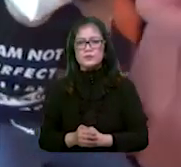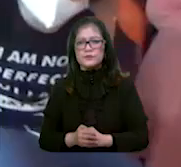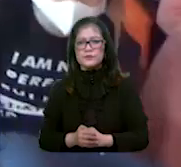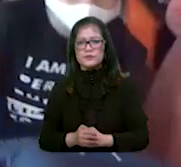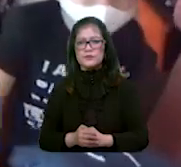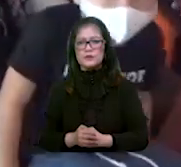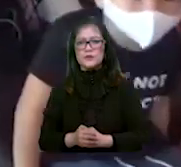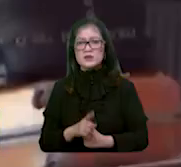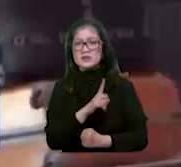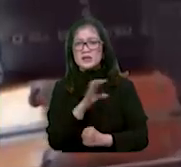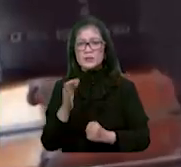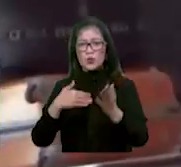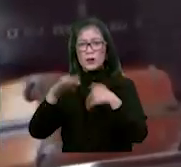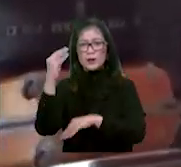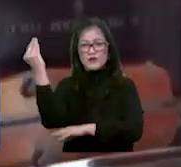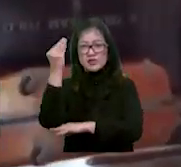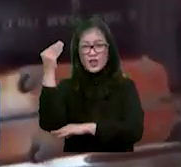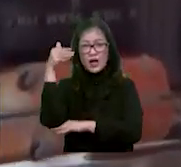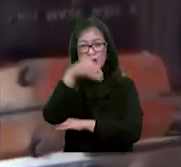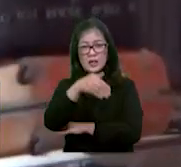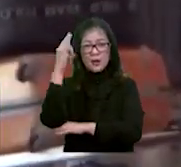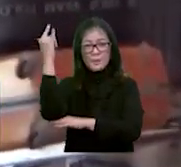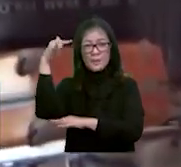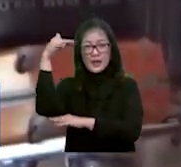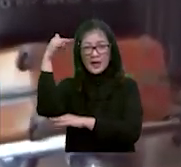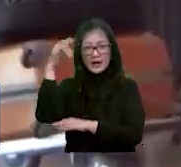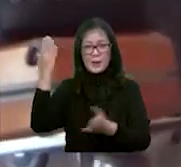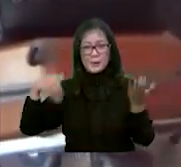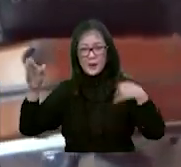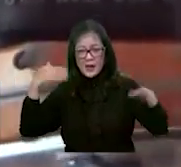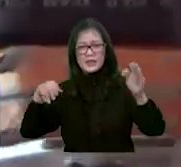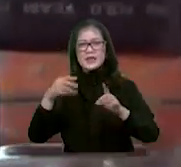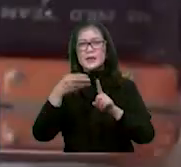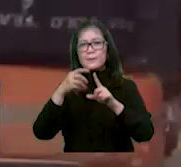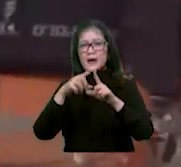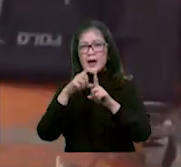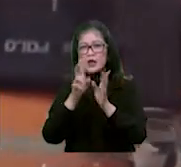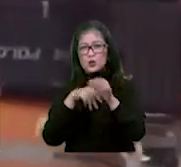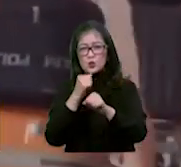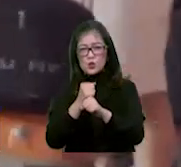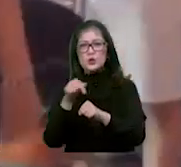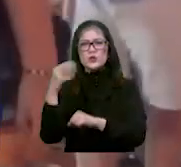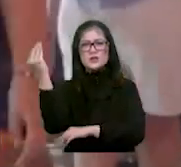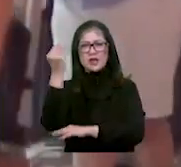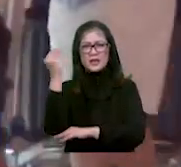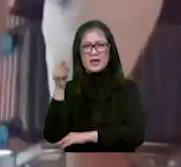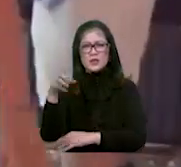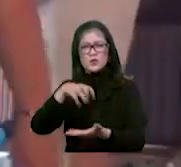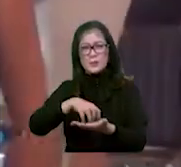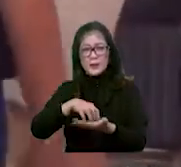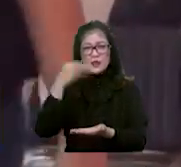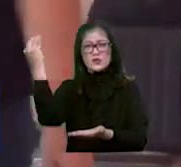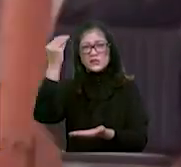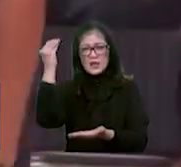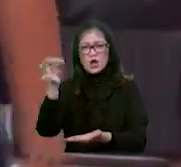Ribuan wisatawan terus berdatangan di Bandara Internasional I Gusti Ngurah Rai Badung, Bali. Para wisatawan ini didominasi wisatawan dari